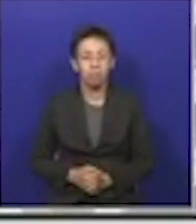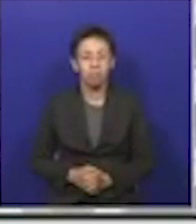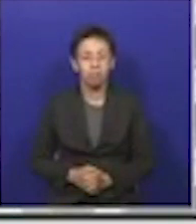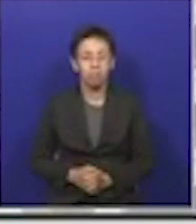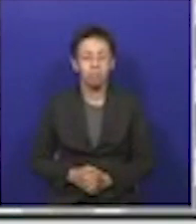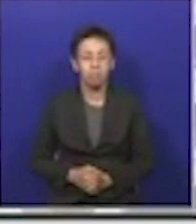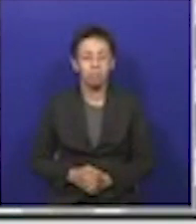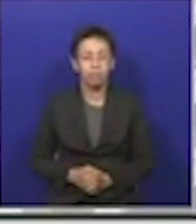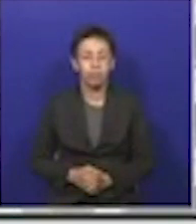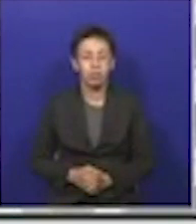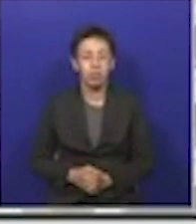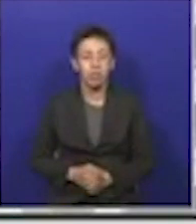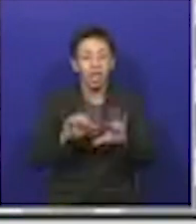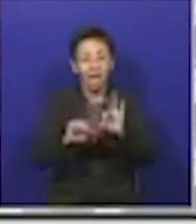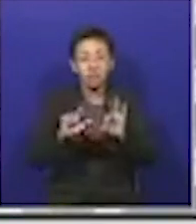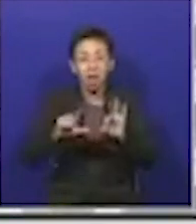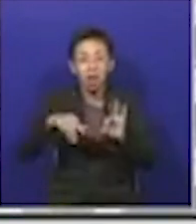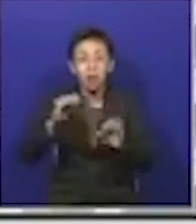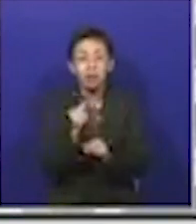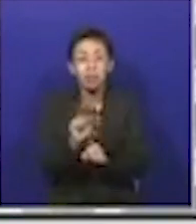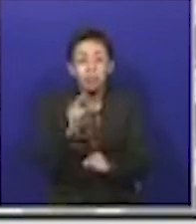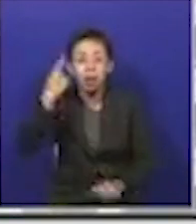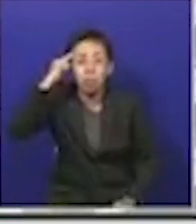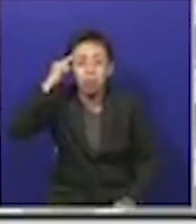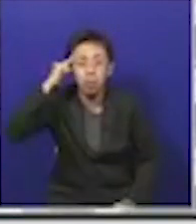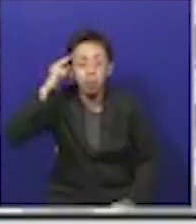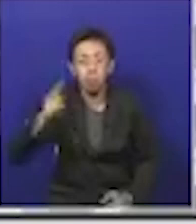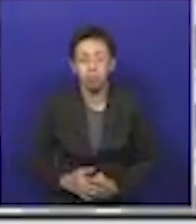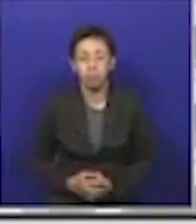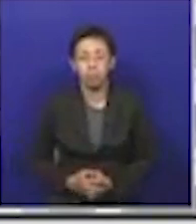แล้วนี่ได้ไป900,000 กว่าล้านจะไปทำอะไรก็ไม่รู้อีก